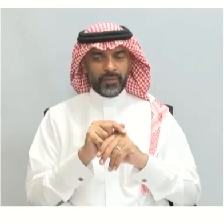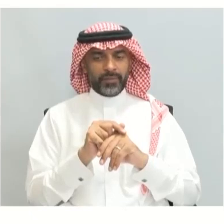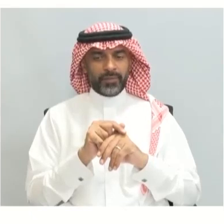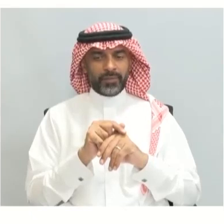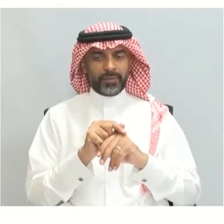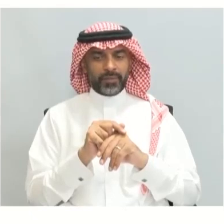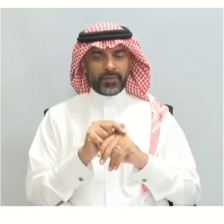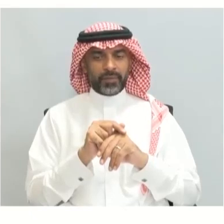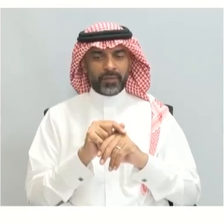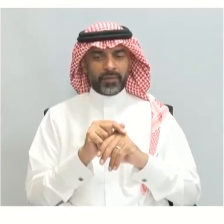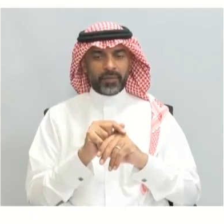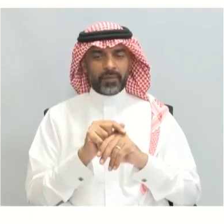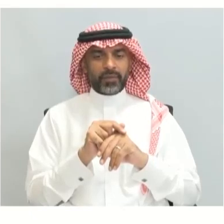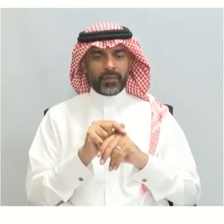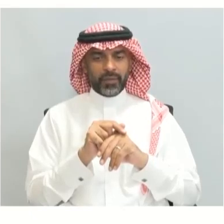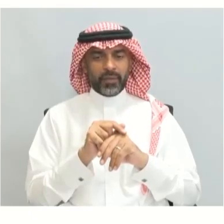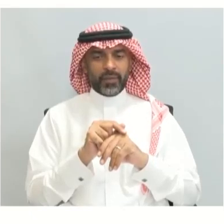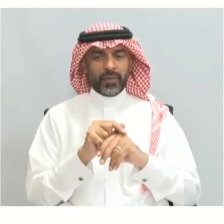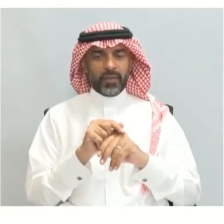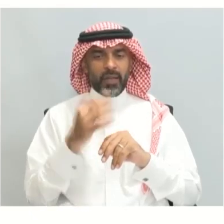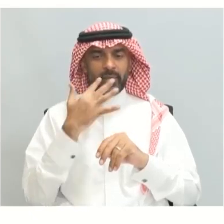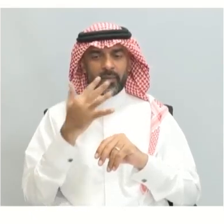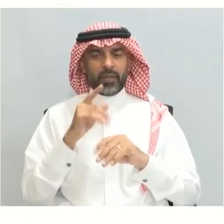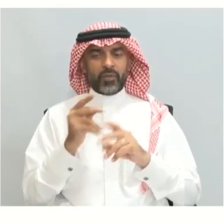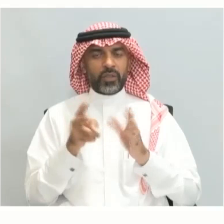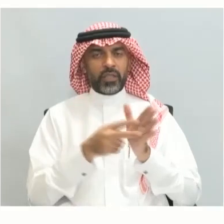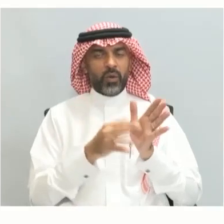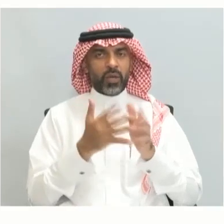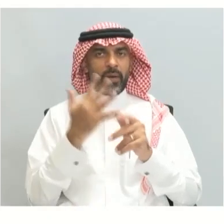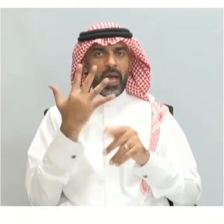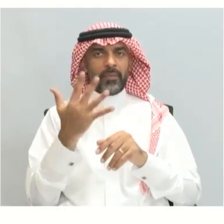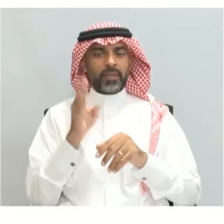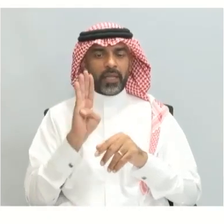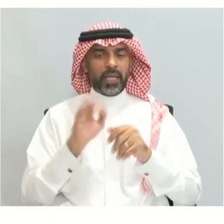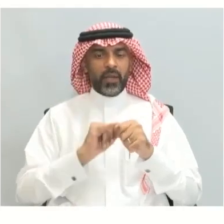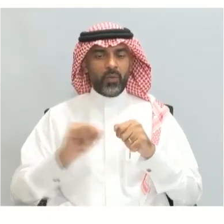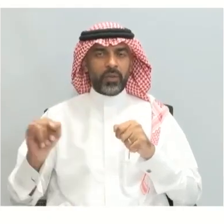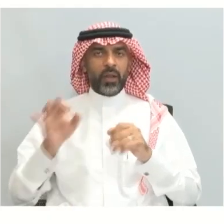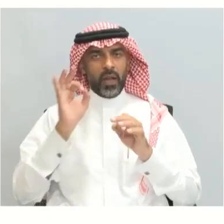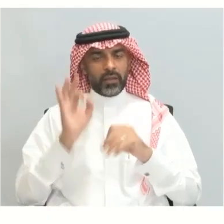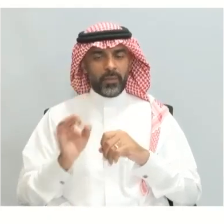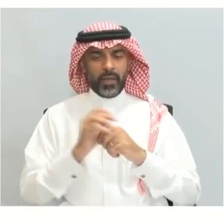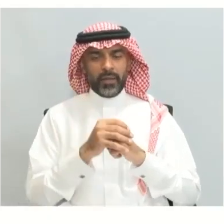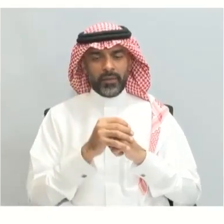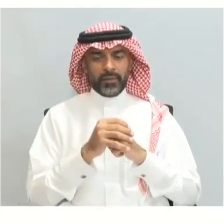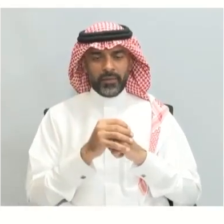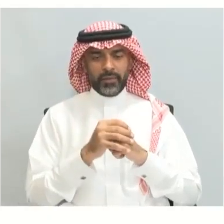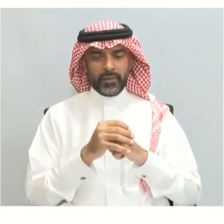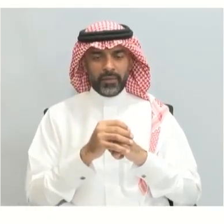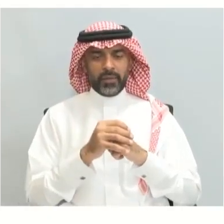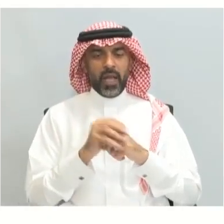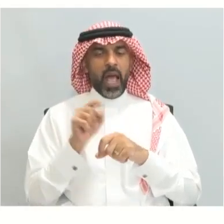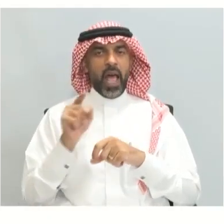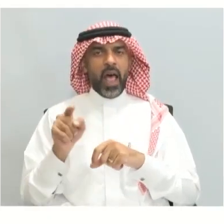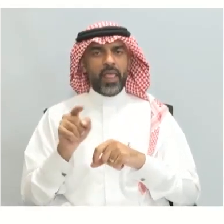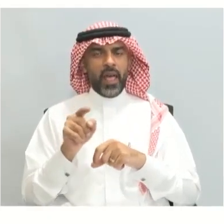يساوي 100000 وال 500000 تساوي 5 كيلو على الطبيعه ابنائي وبنات الطلاب هذه